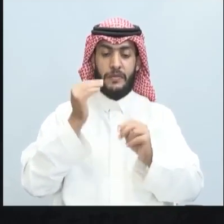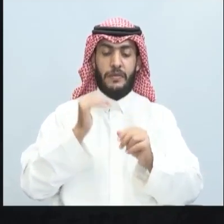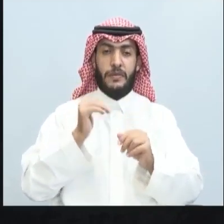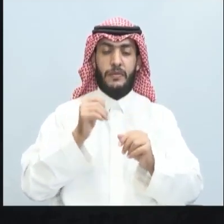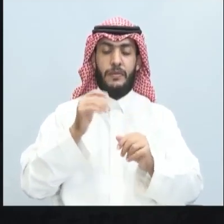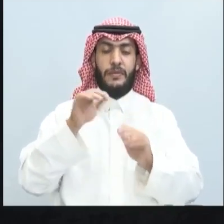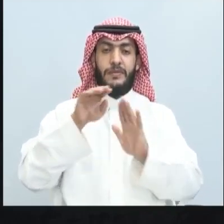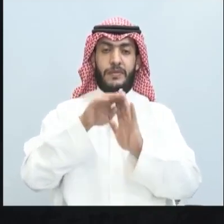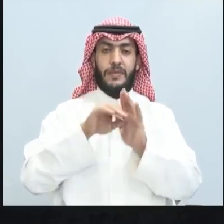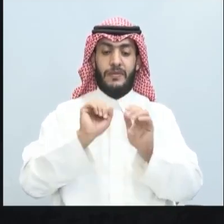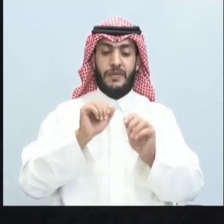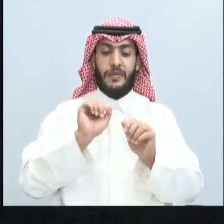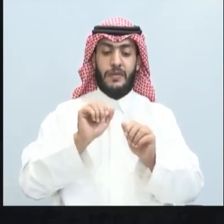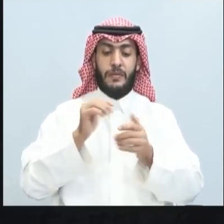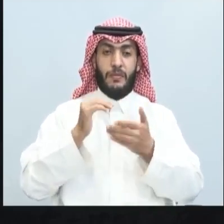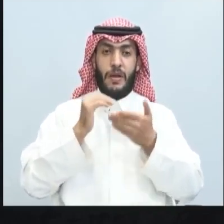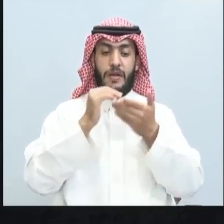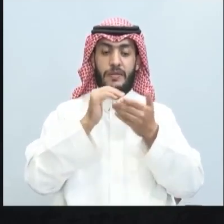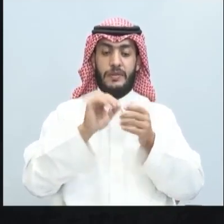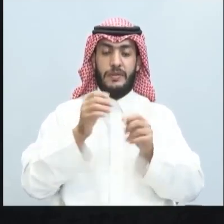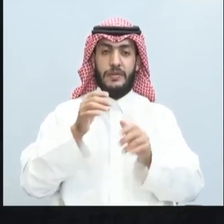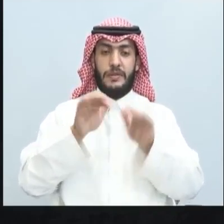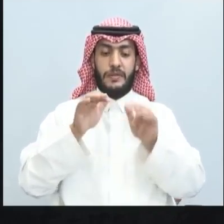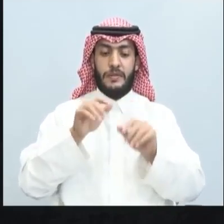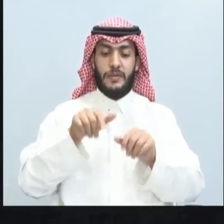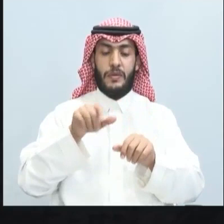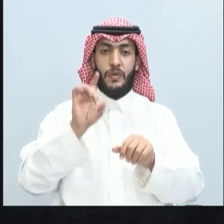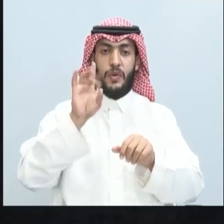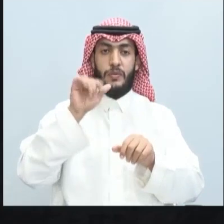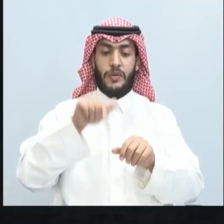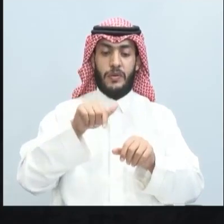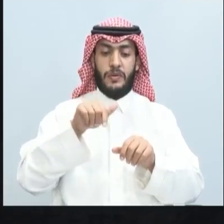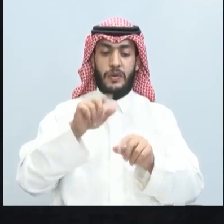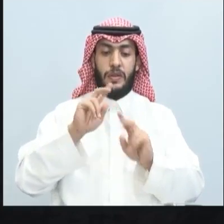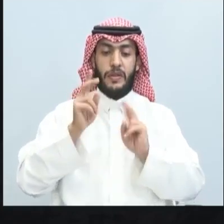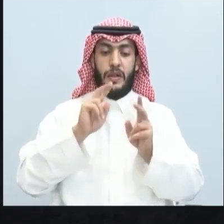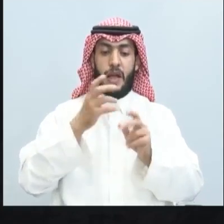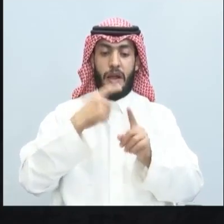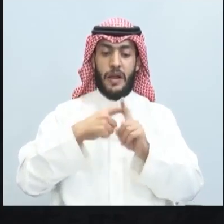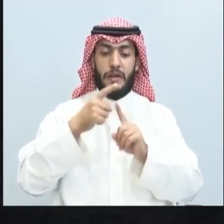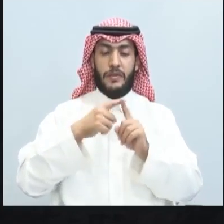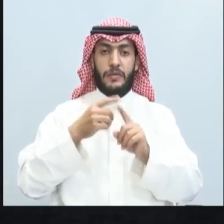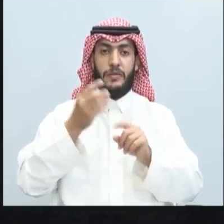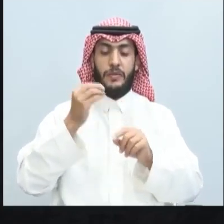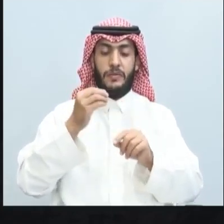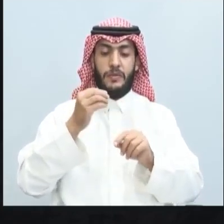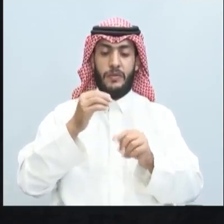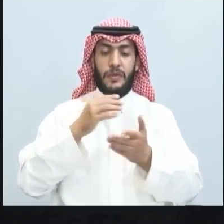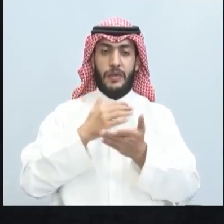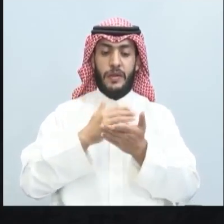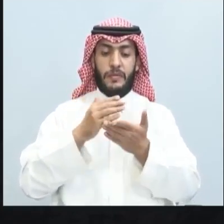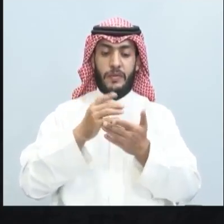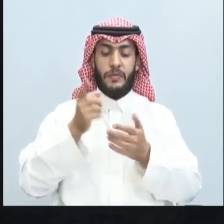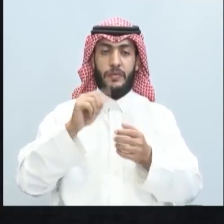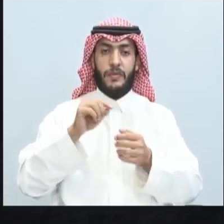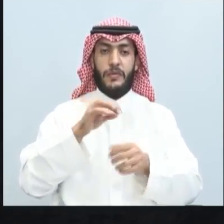الطرفين كذلك تاثير العامل المحفز وقلنا انه لا يؤثر اليوم باذن الله سيكون التغير في درجه الحراره سنكمل هذا